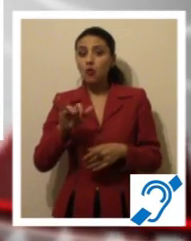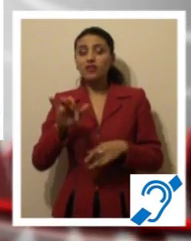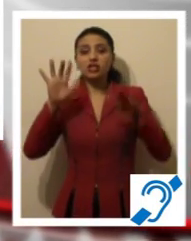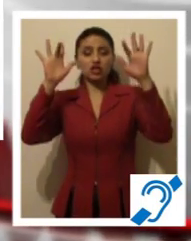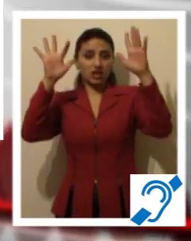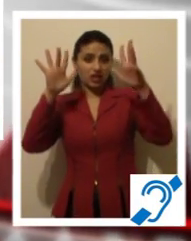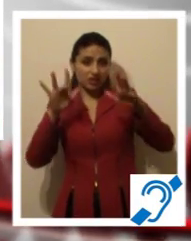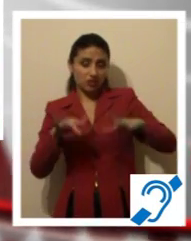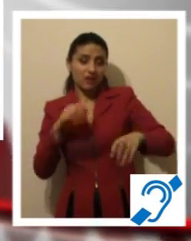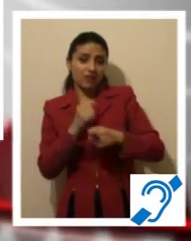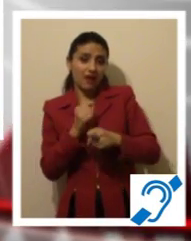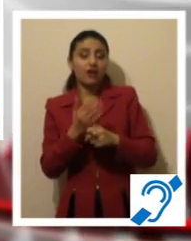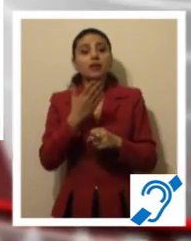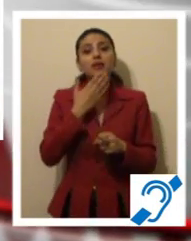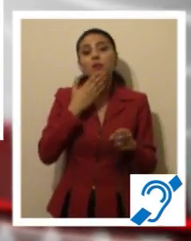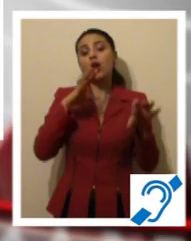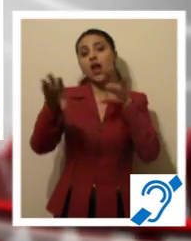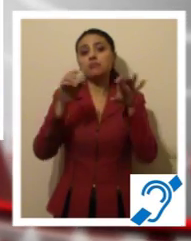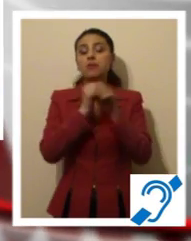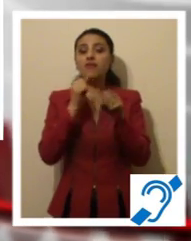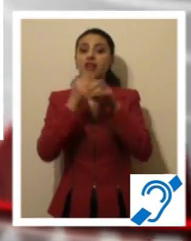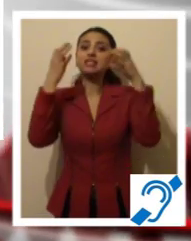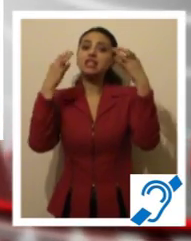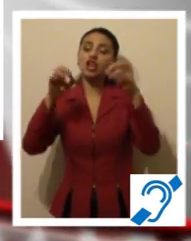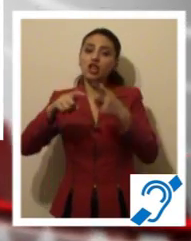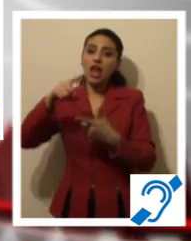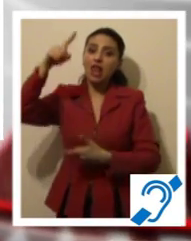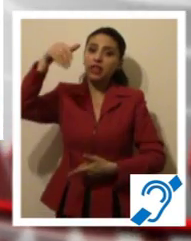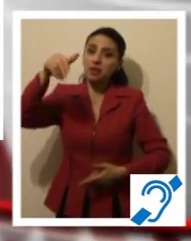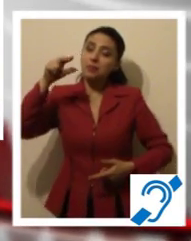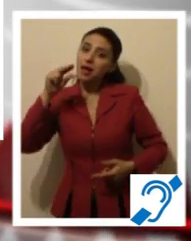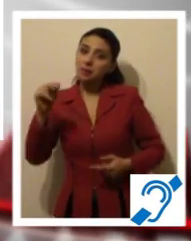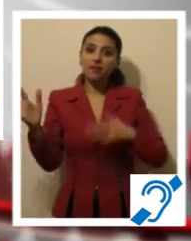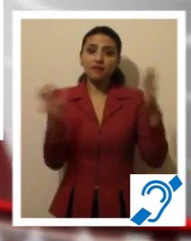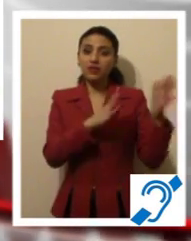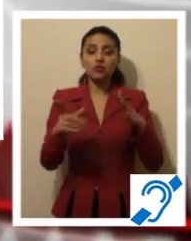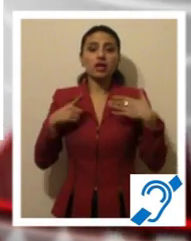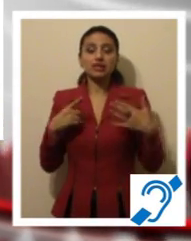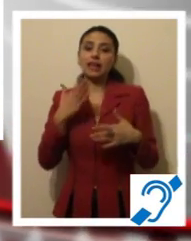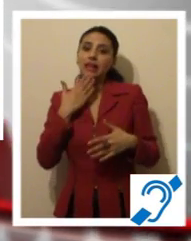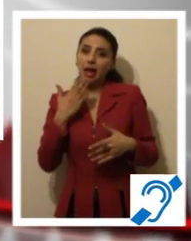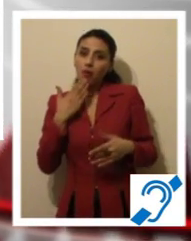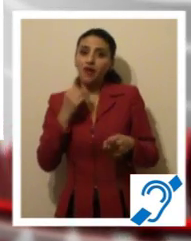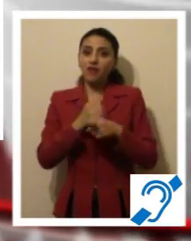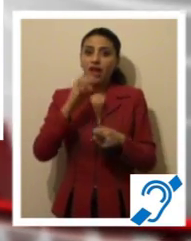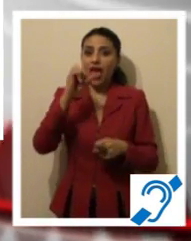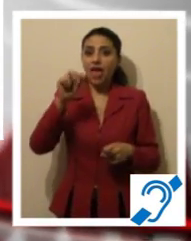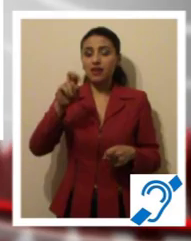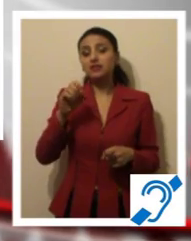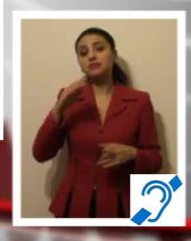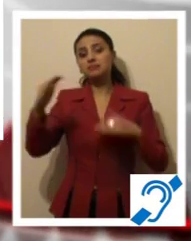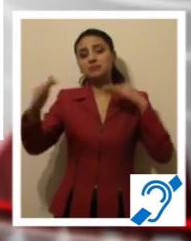Izolat, cantitățile de apă pot depăși 10 litri pe metru pătrat. Vântul va prezenta intensificări temporare în estul regiunii cu rafale